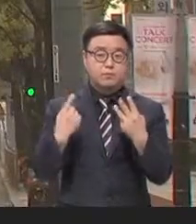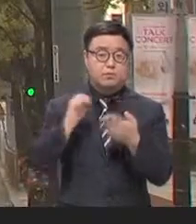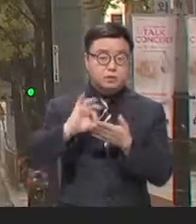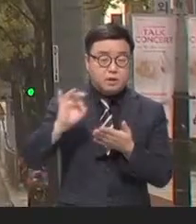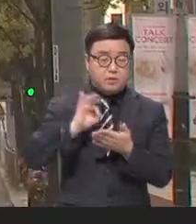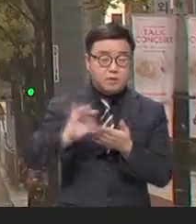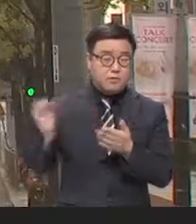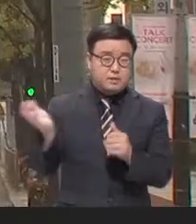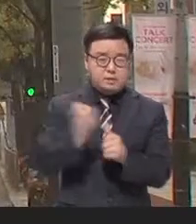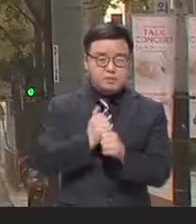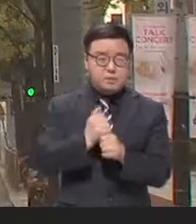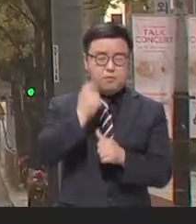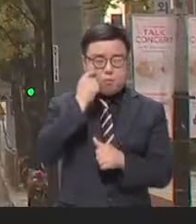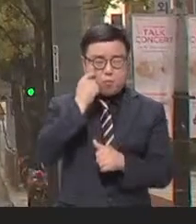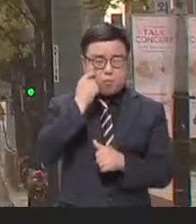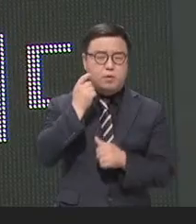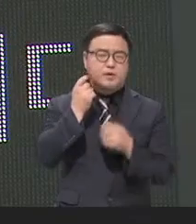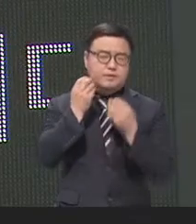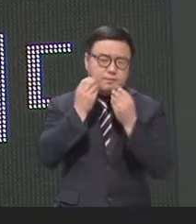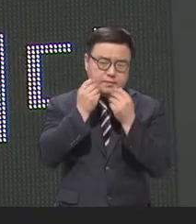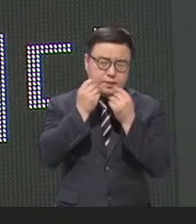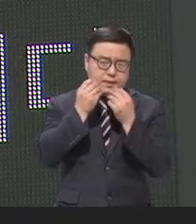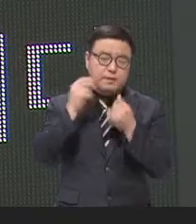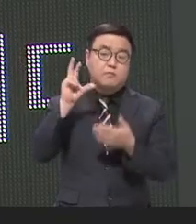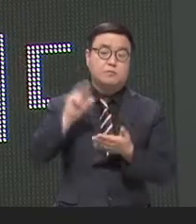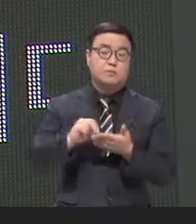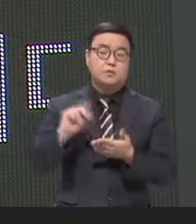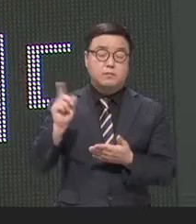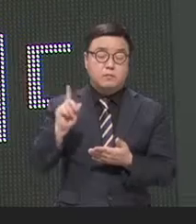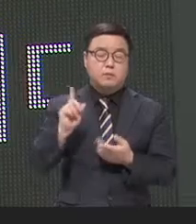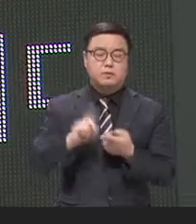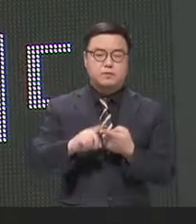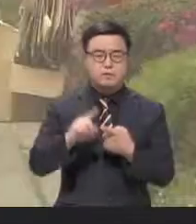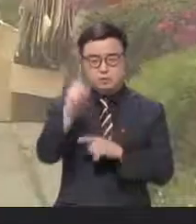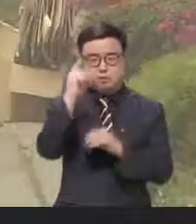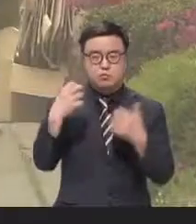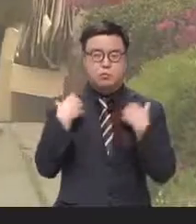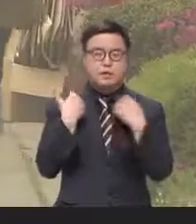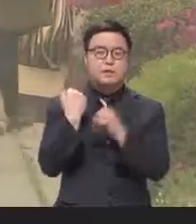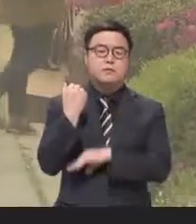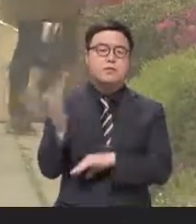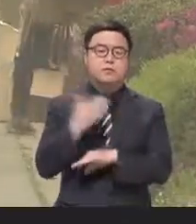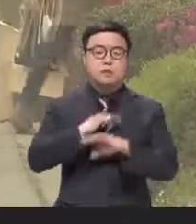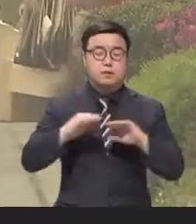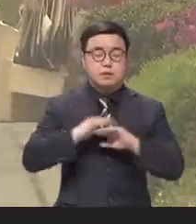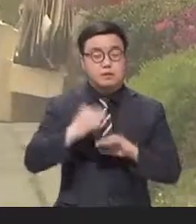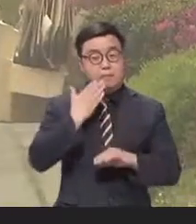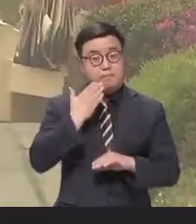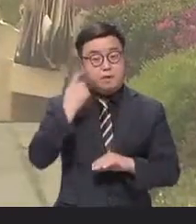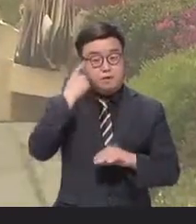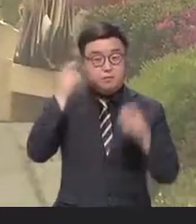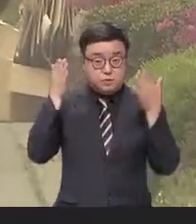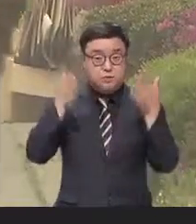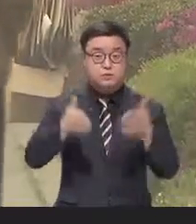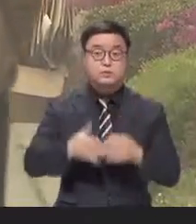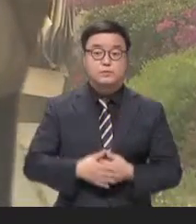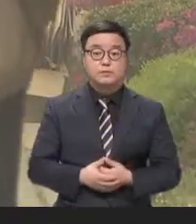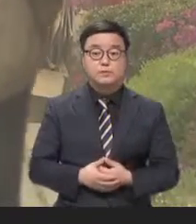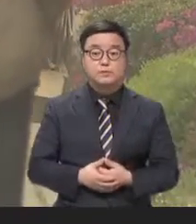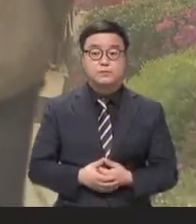못한 미세먼지 문제. 과연 이번엔 정부가 근본적인 해법을 내놓을지 주목됩니다. EBS 뉴스 송성환입니다.